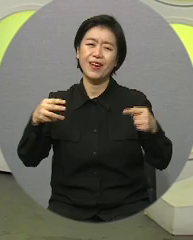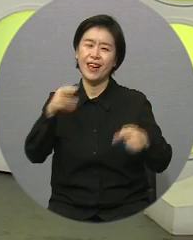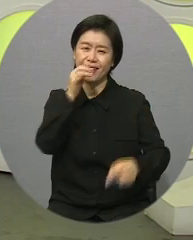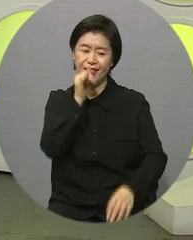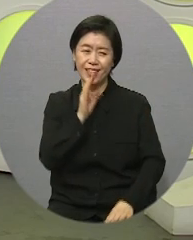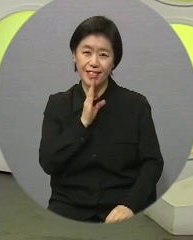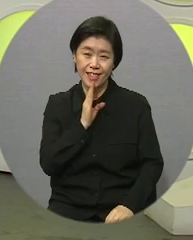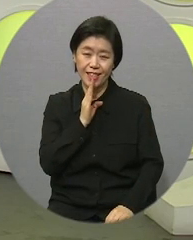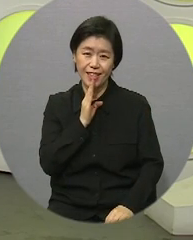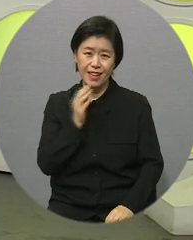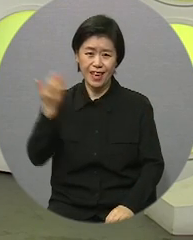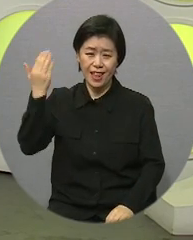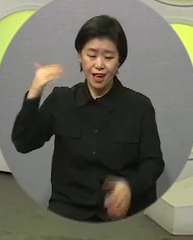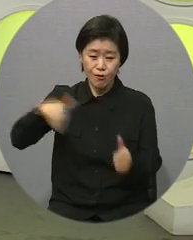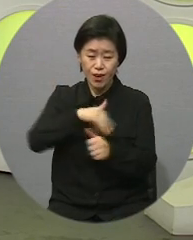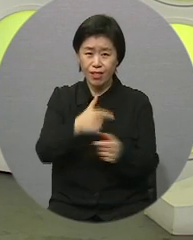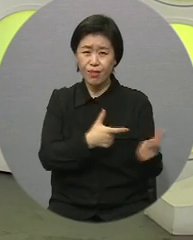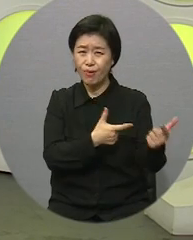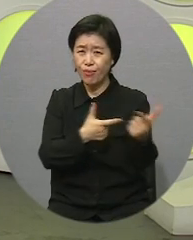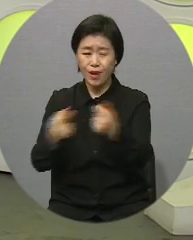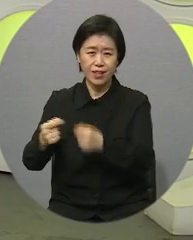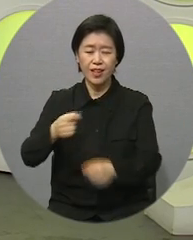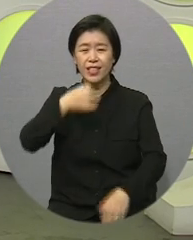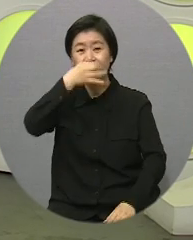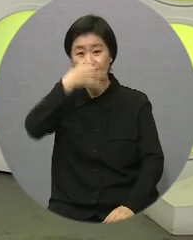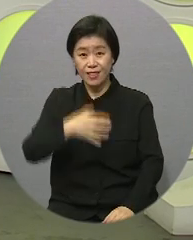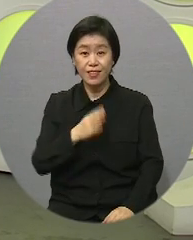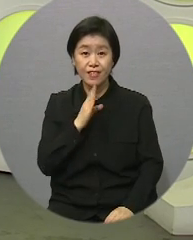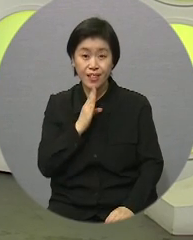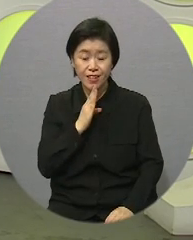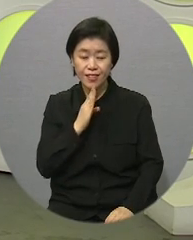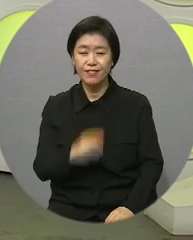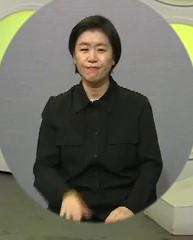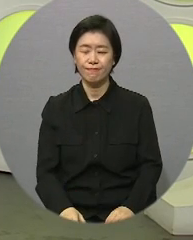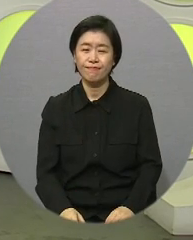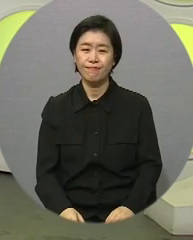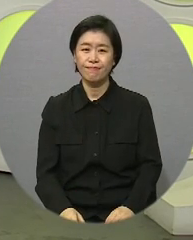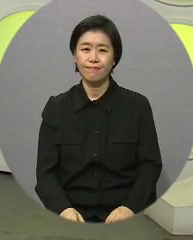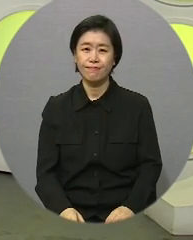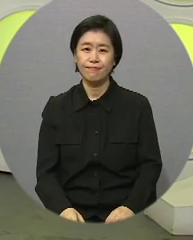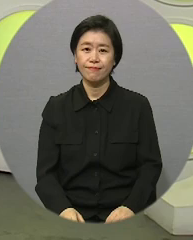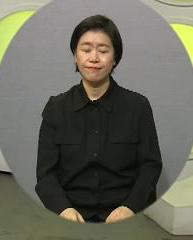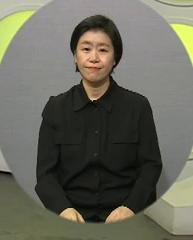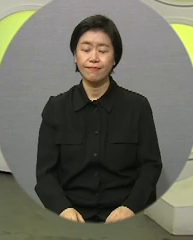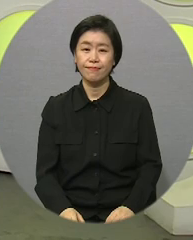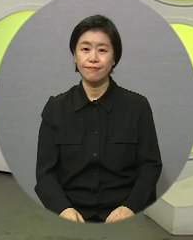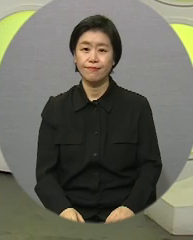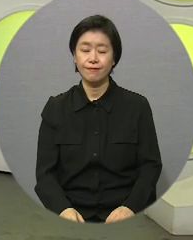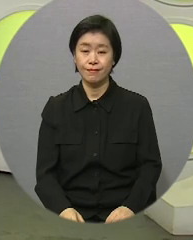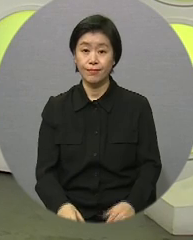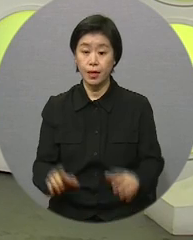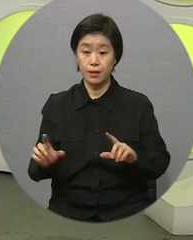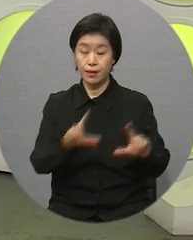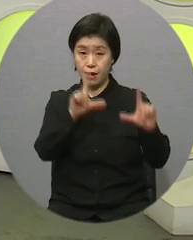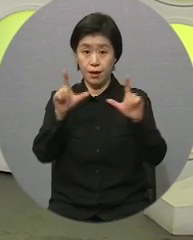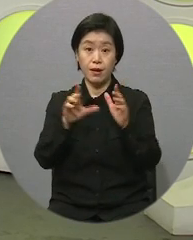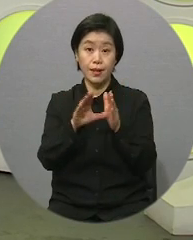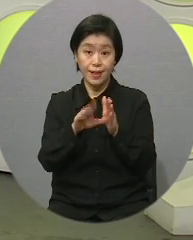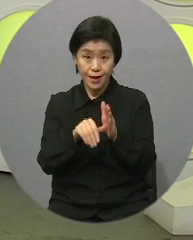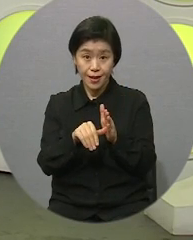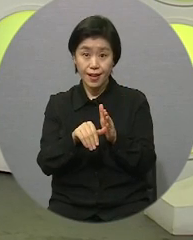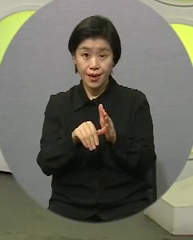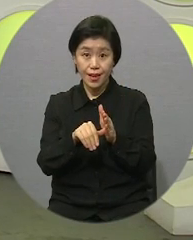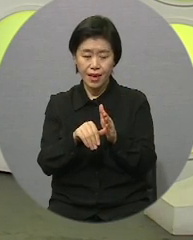어려운 시기였기 때문에 누구든지간에 힘든 상황에서 사실 뭐 살다 보면